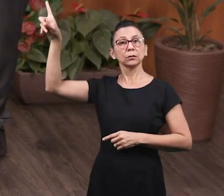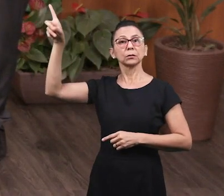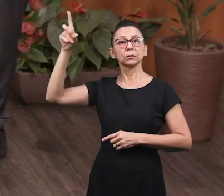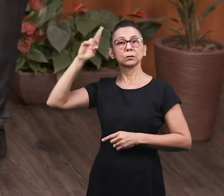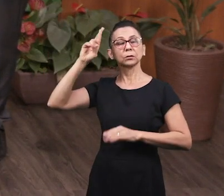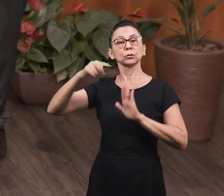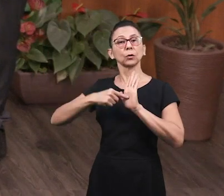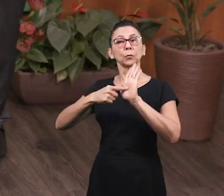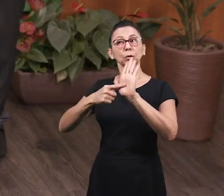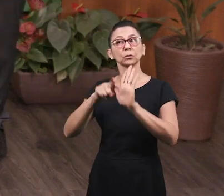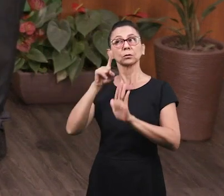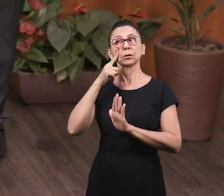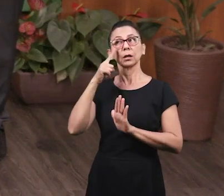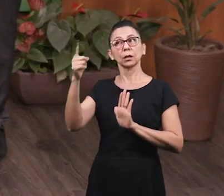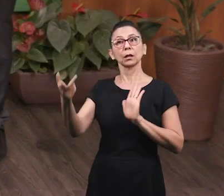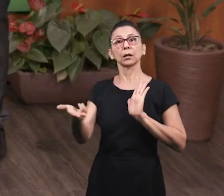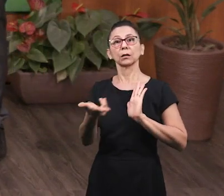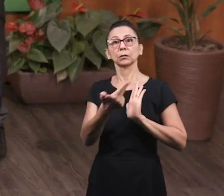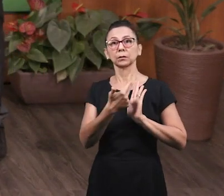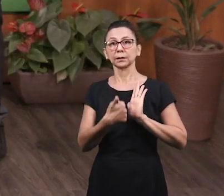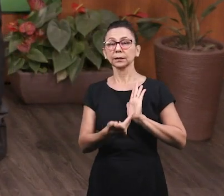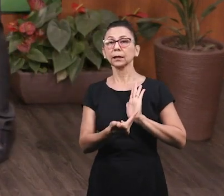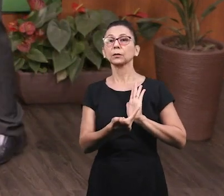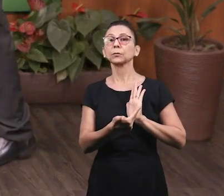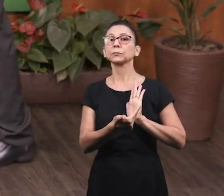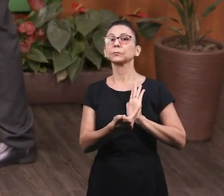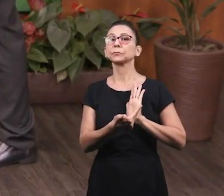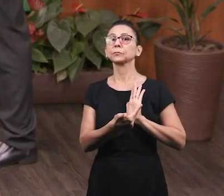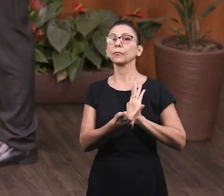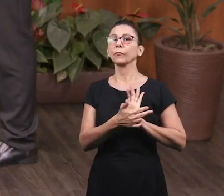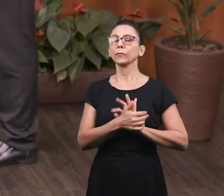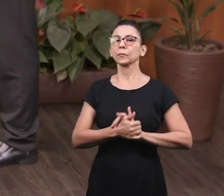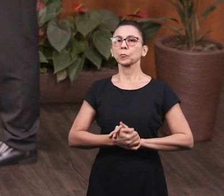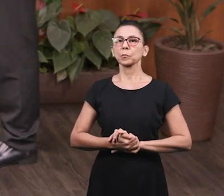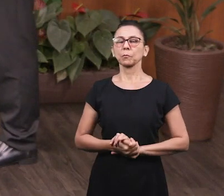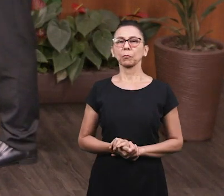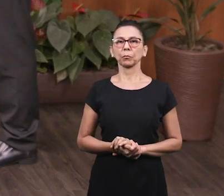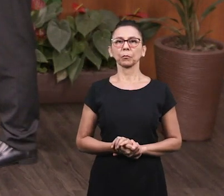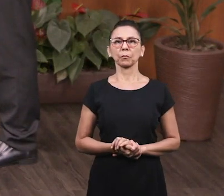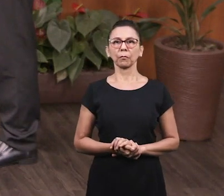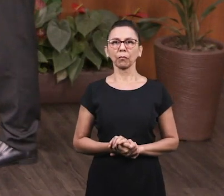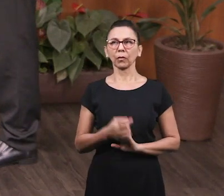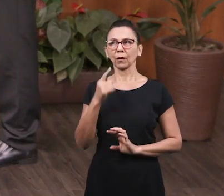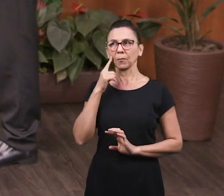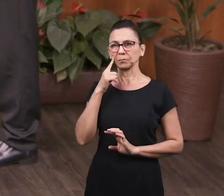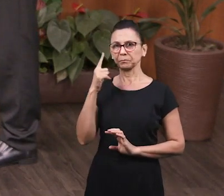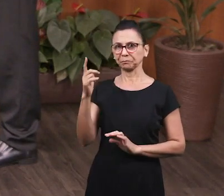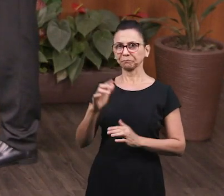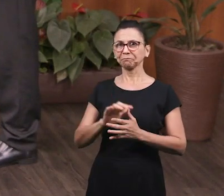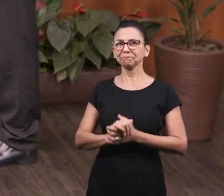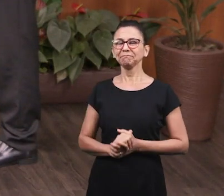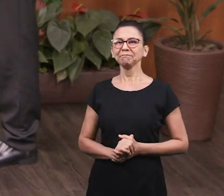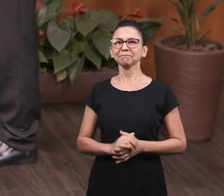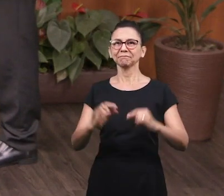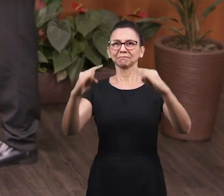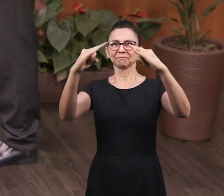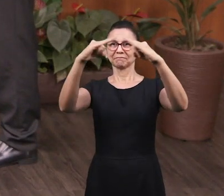révélé, comme montre l'illustration. Ici se trouve donc le